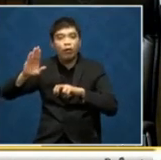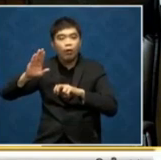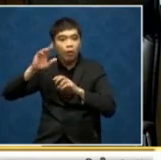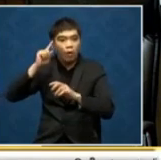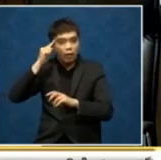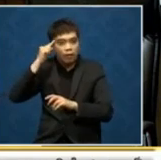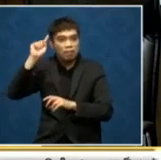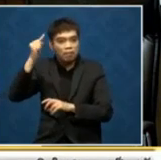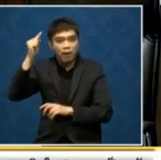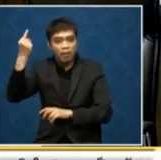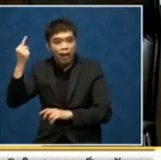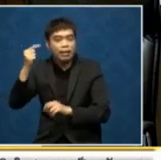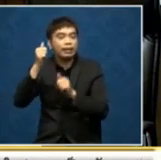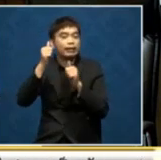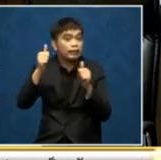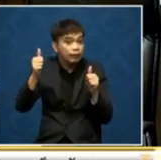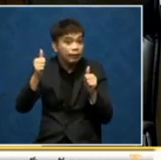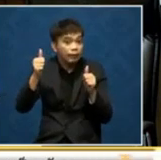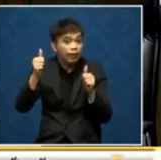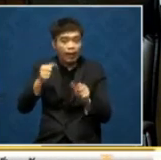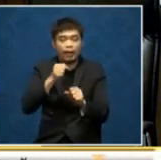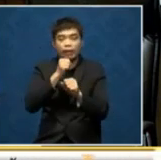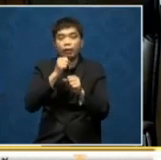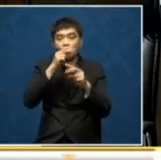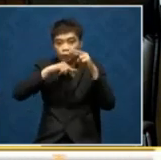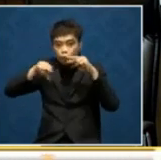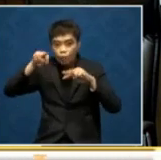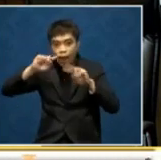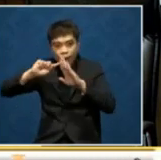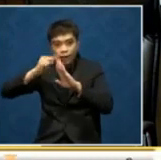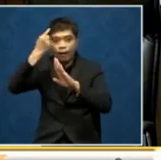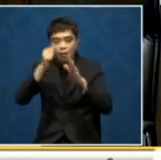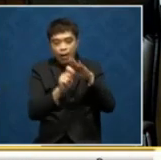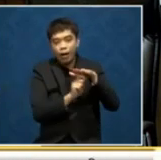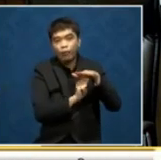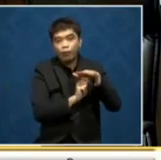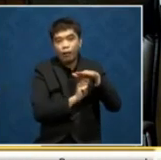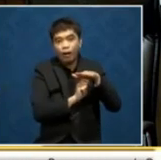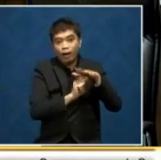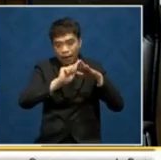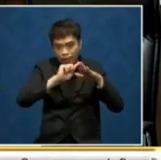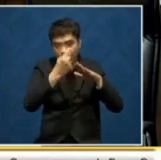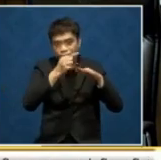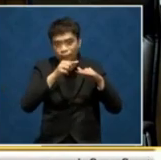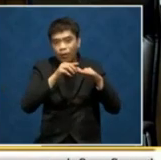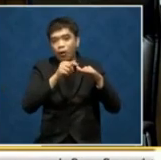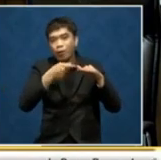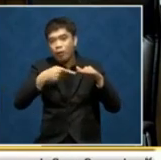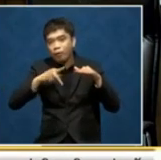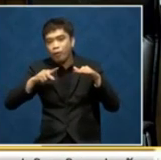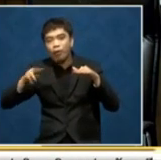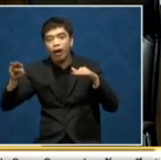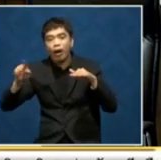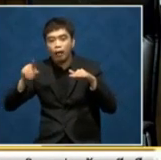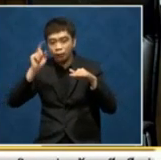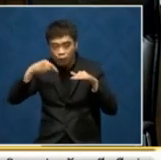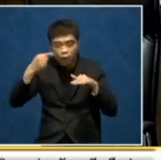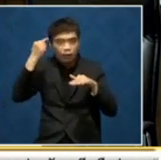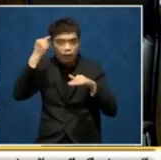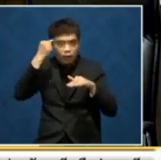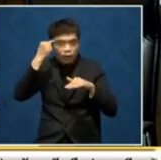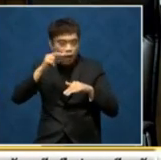เป็นอย่างไรนะครับให้ทันสมัยแล้วก็ดูแลตั้งแต่เด็กอนุบาลแล้วก็ในส่วนของการที่จะให้เด็กค้นพบตัวเองนะตั้งแต่